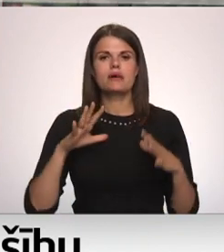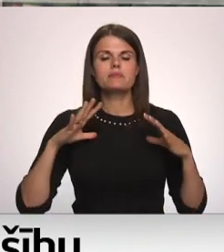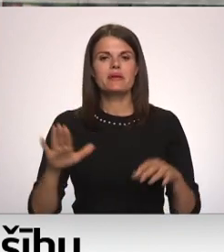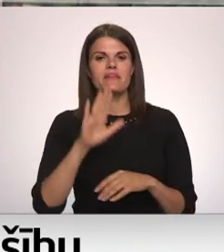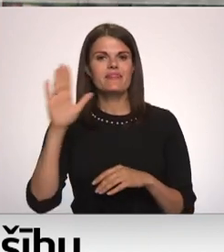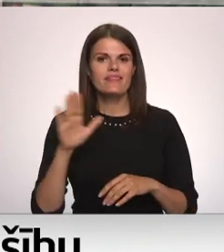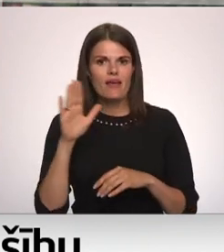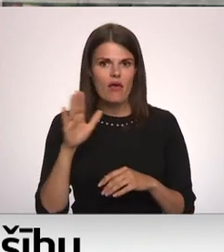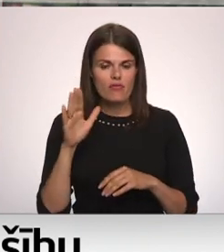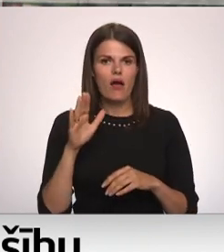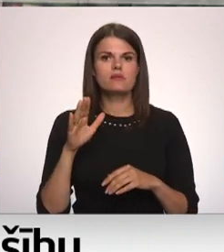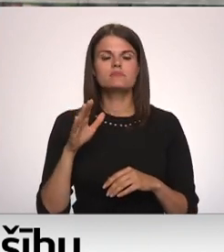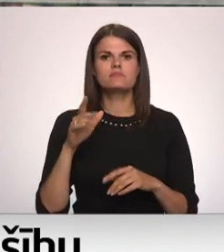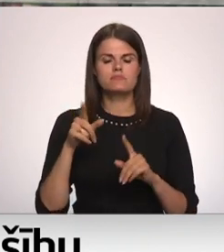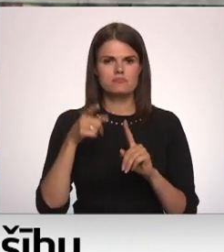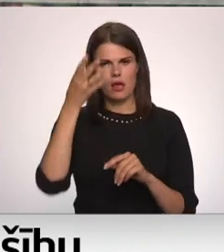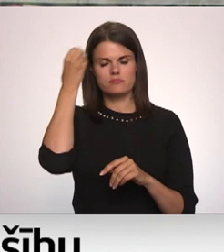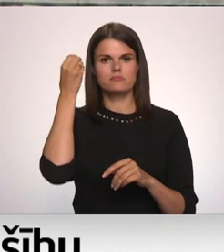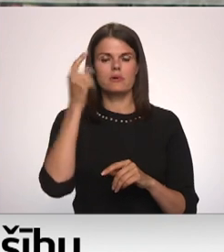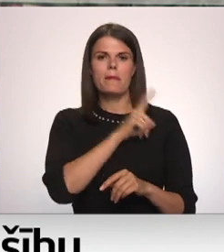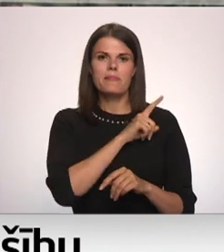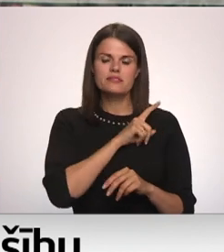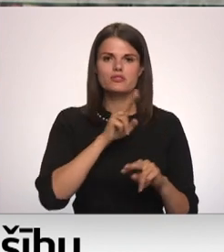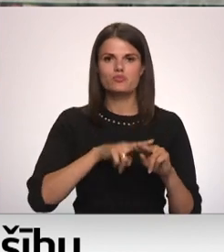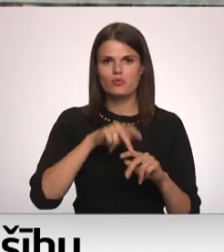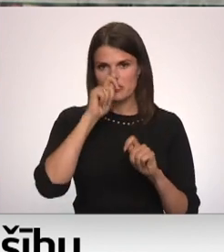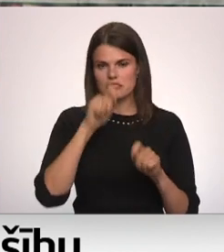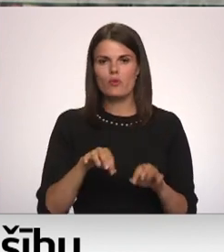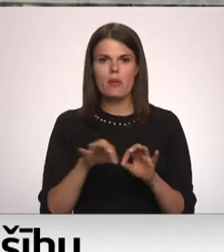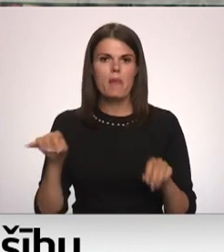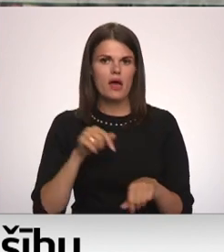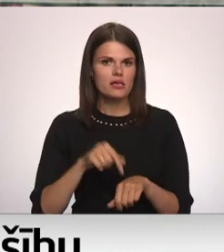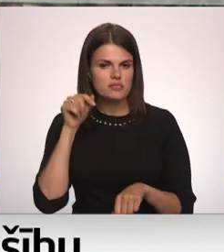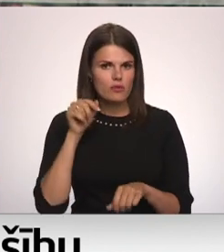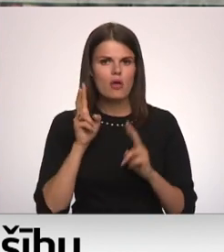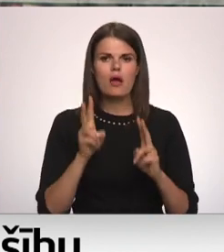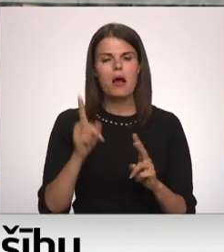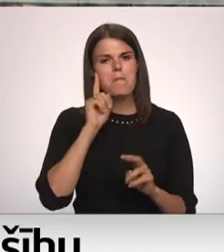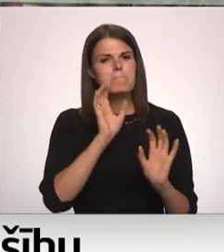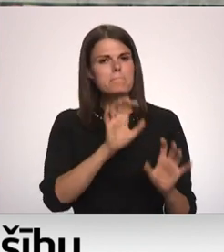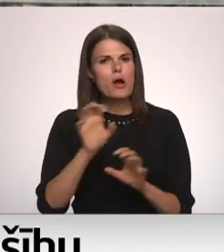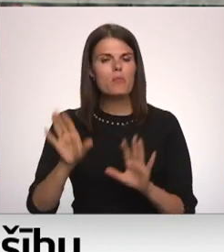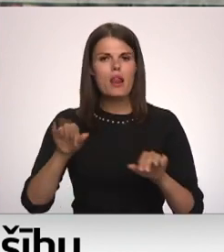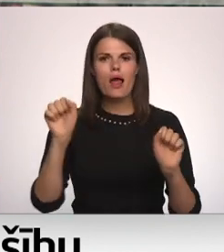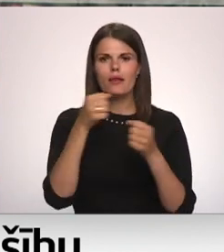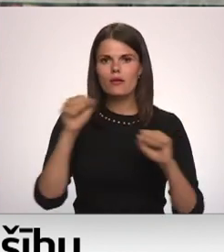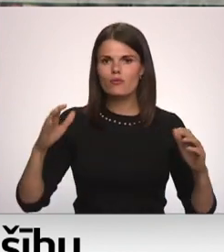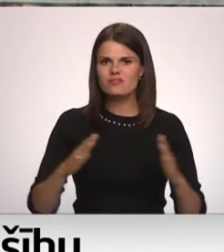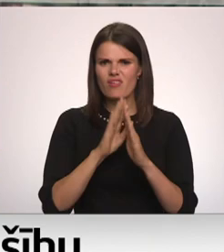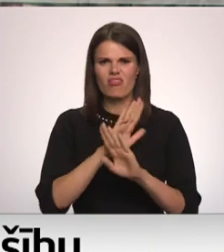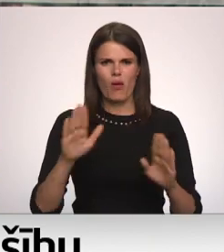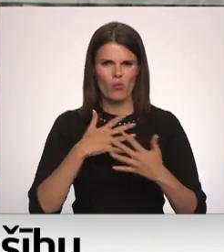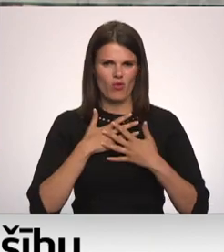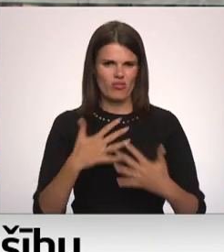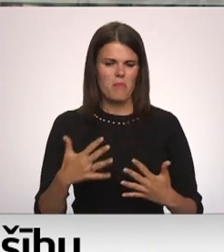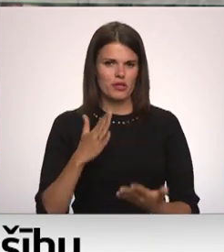atpūsties, kādā brīdī var likt aizmirst piesardzību un zaudēt mēri izjūtu. Kā parūpēties, lai Jāņu svinēšana neizvērstos par nepatīkamu